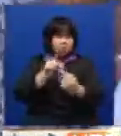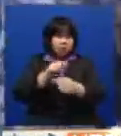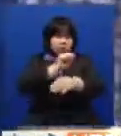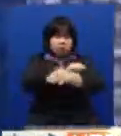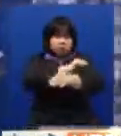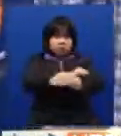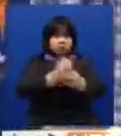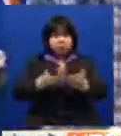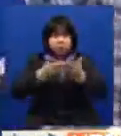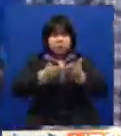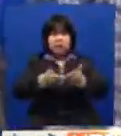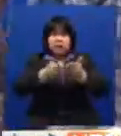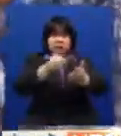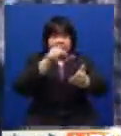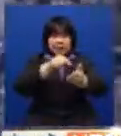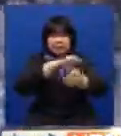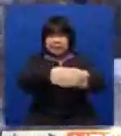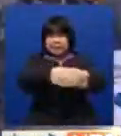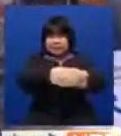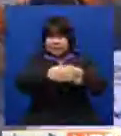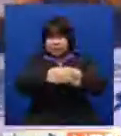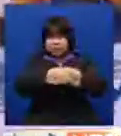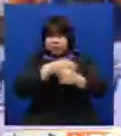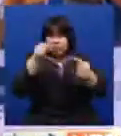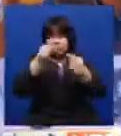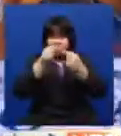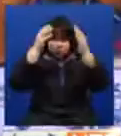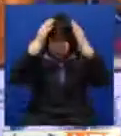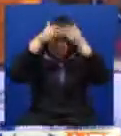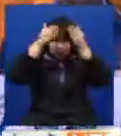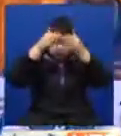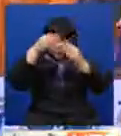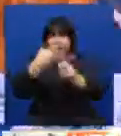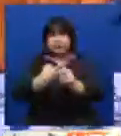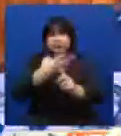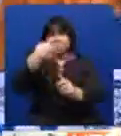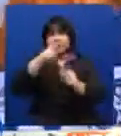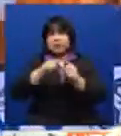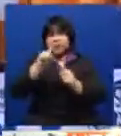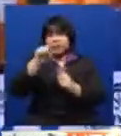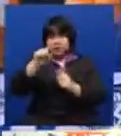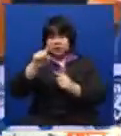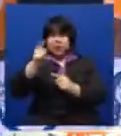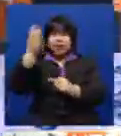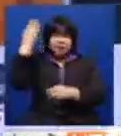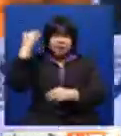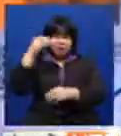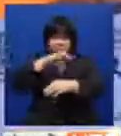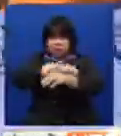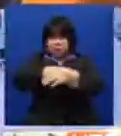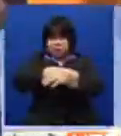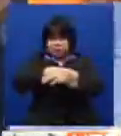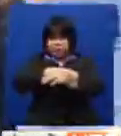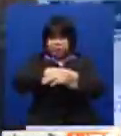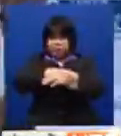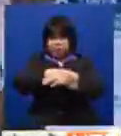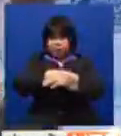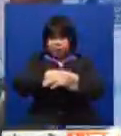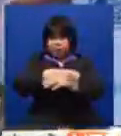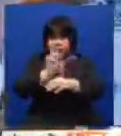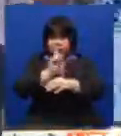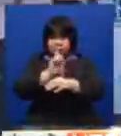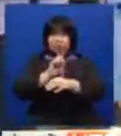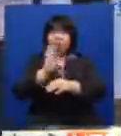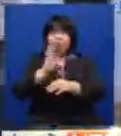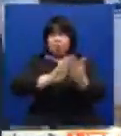ประมงไทยที่ถูกจับในประเทศอินโดนีเซียล่าสุดในวันที่ 1เมษายนที่จะถึงนี้นะคะจะมีแรงงานประมงไทยที่ทางการ